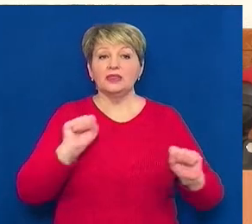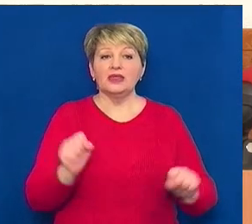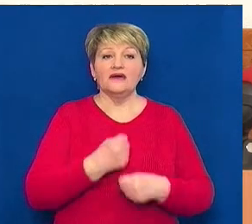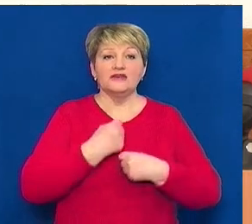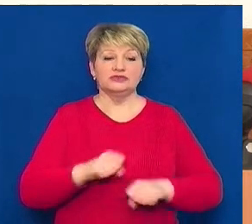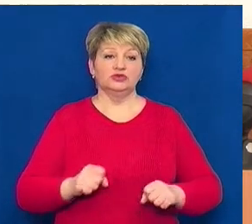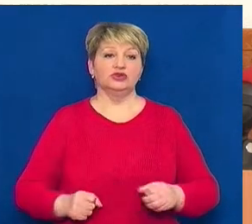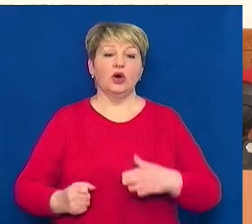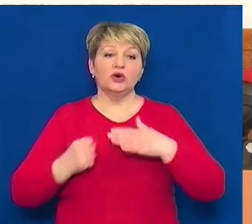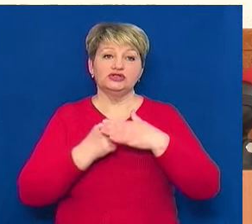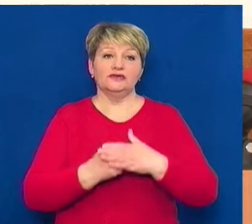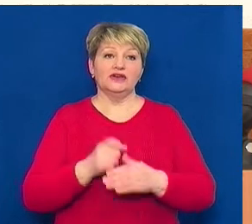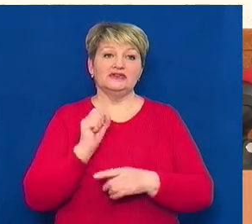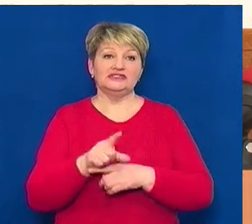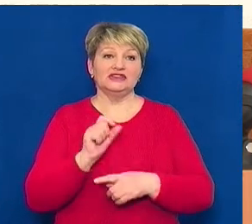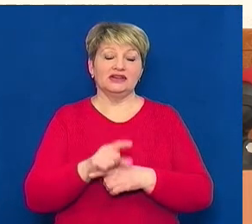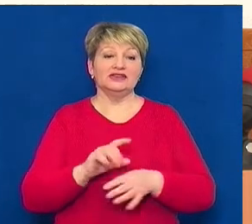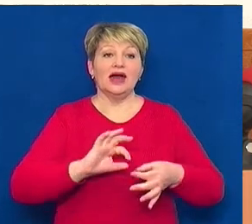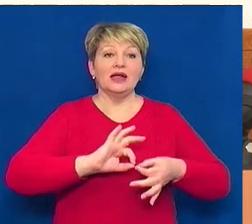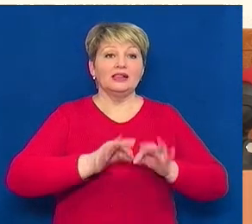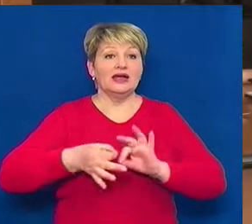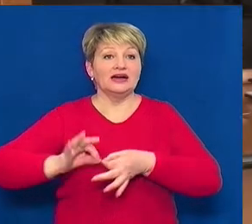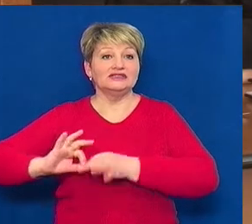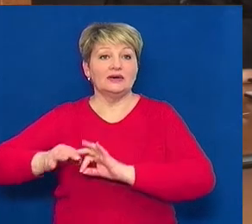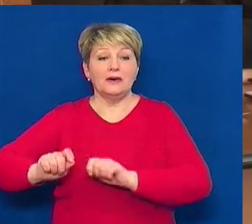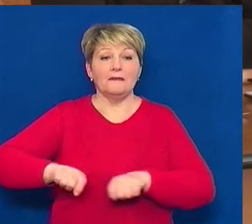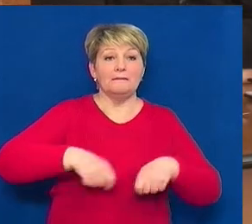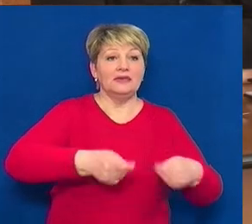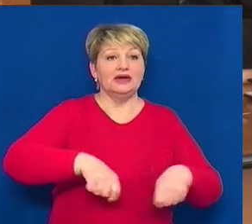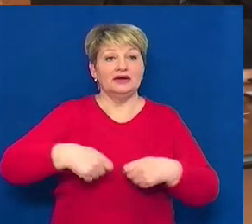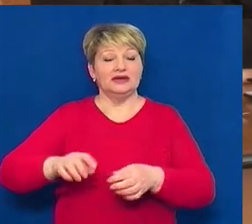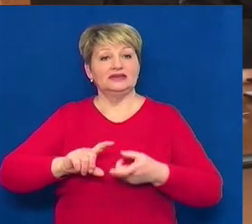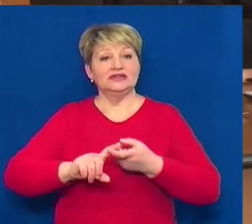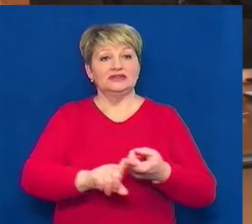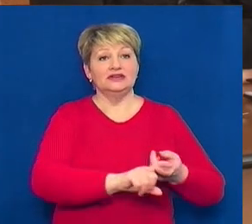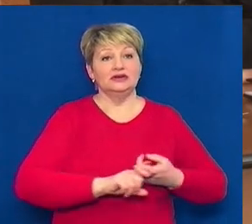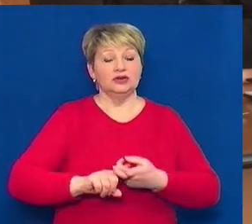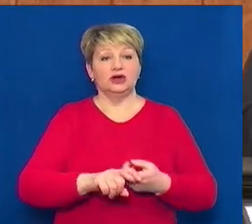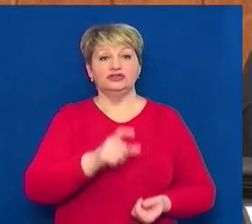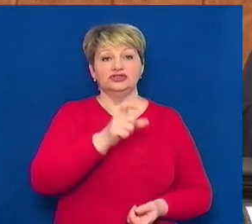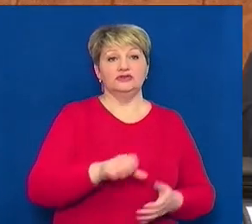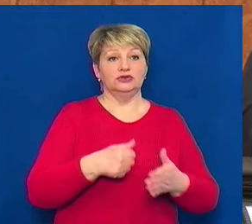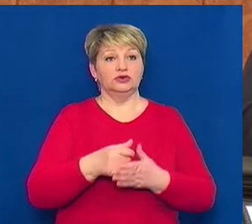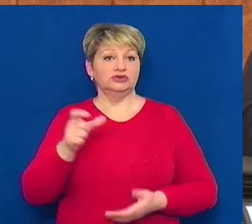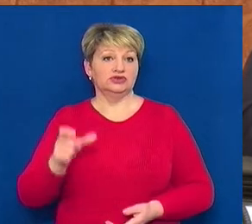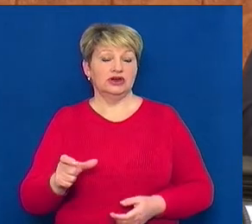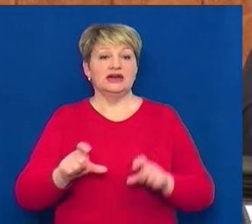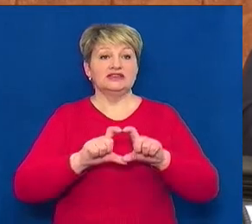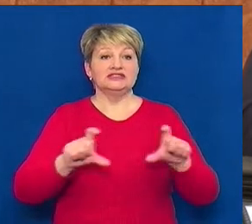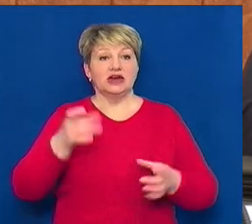завдання – унеможливити ланцюжок передачі інфекції від людини до людини. Заклади